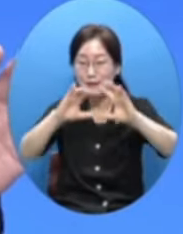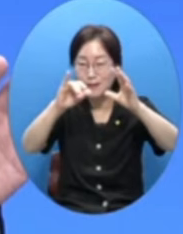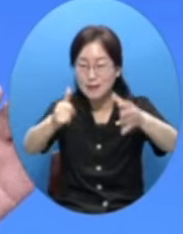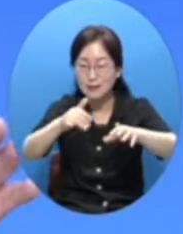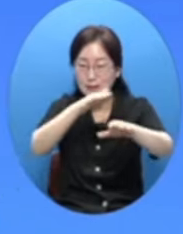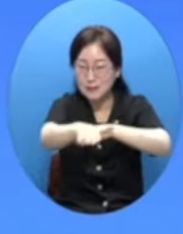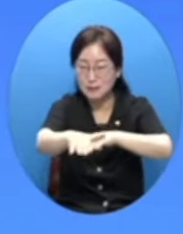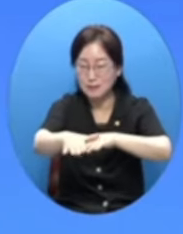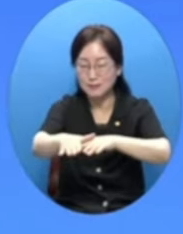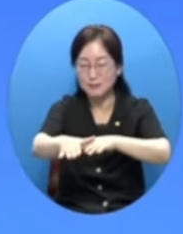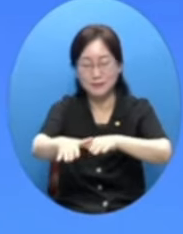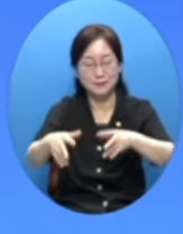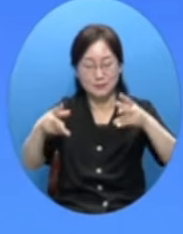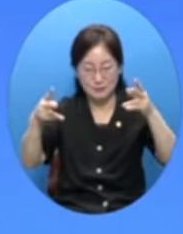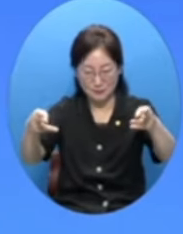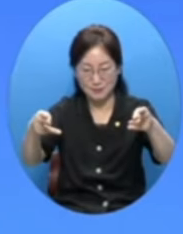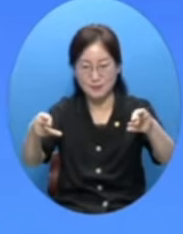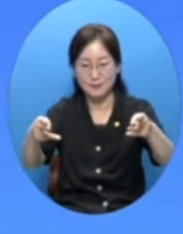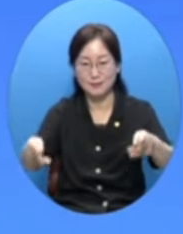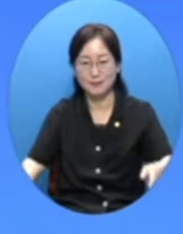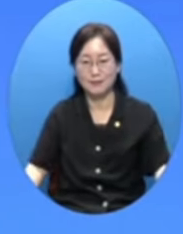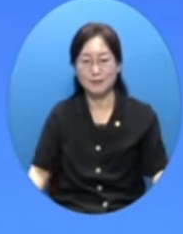다 내려놓고